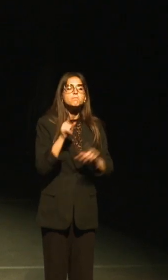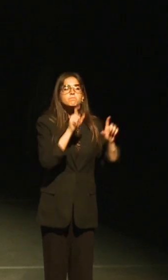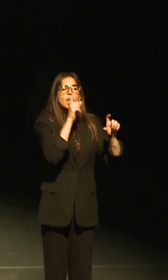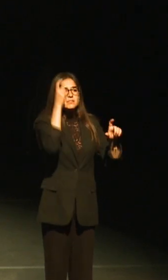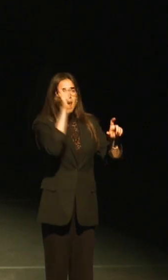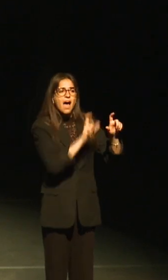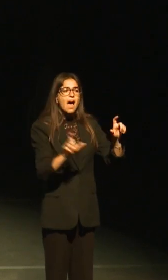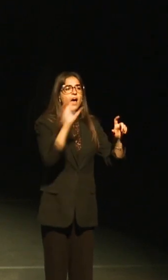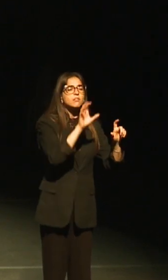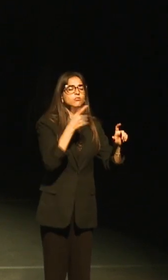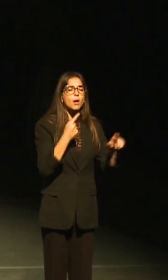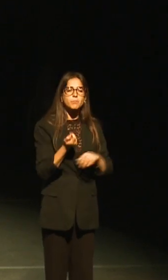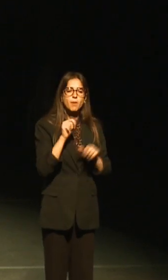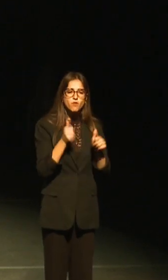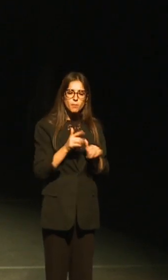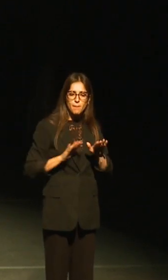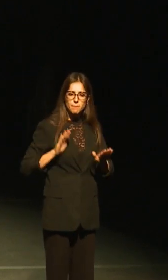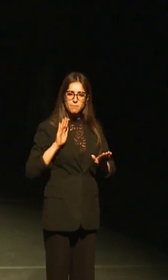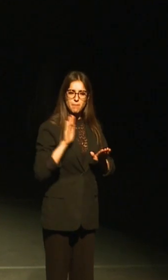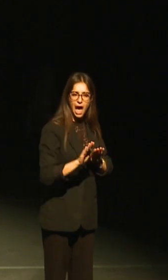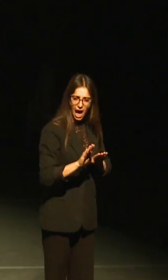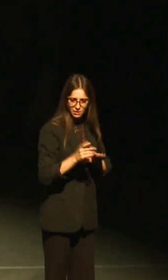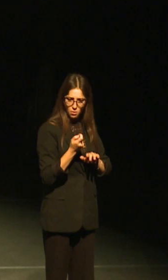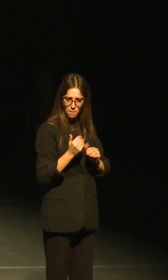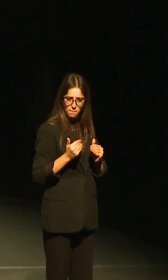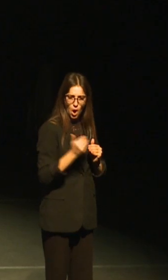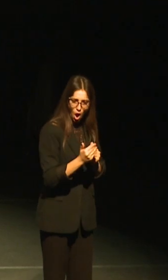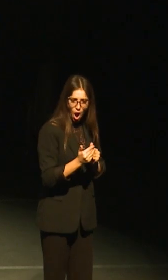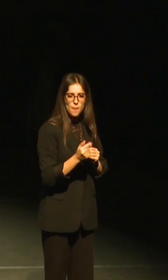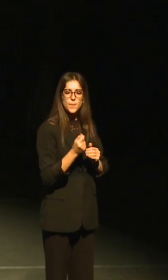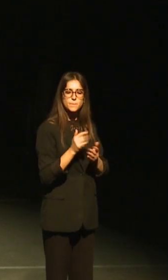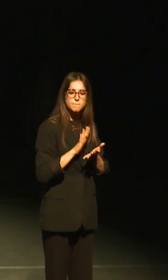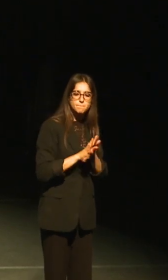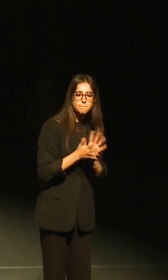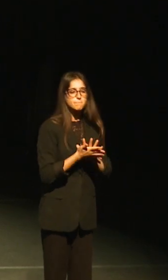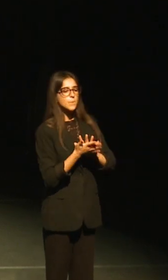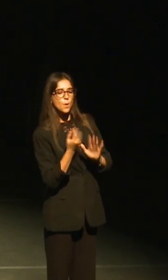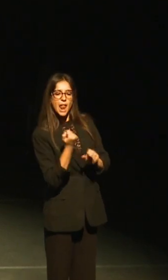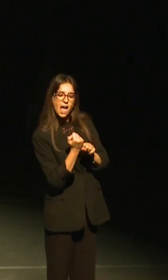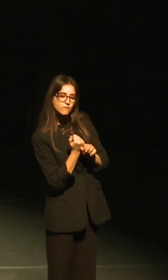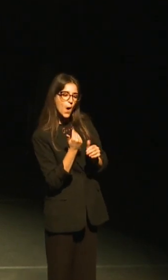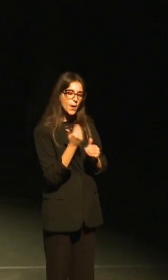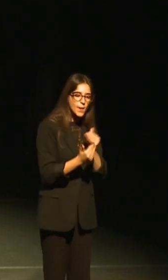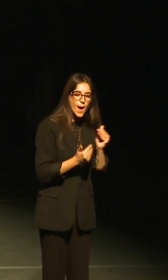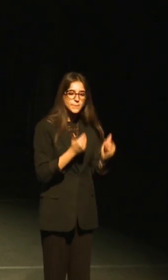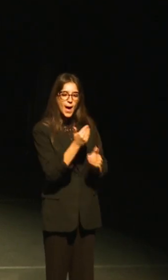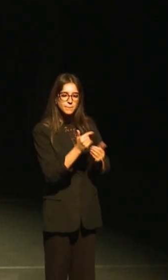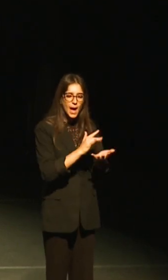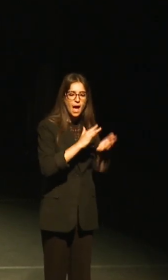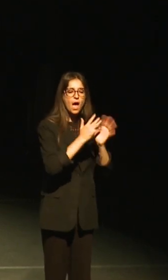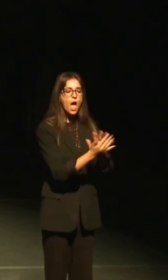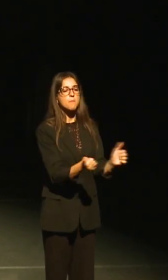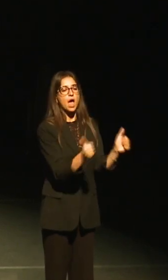le domestic partnerships le unioni registrate in Germania i paxi in Francia e poi sono passati al matrimonio una volta